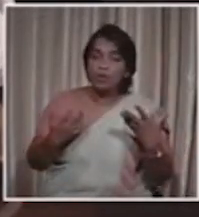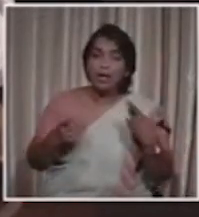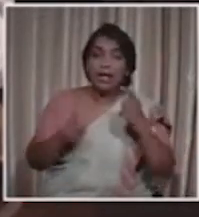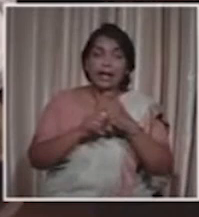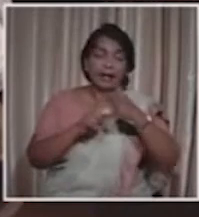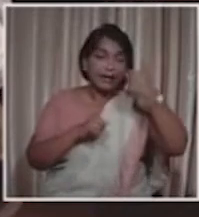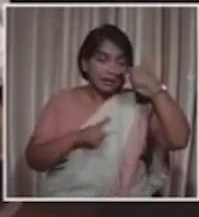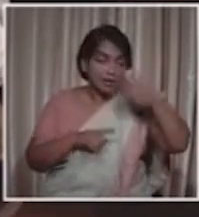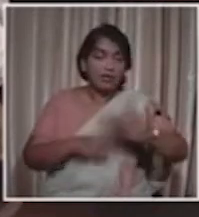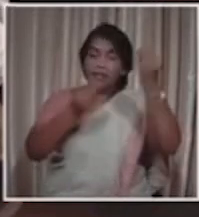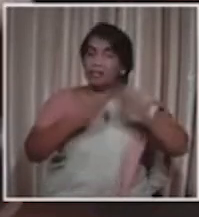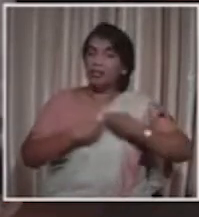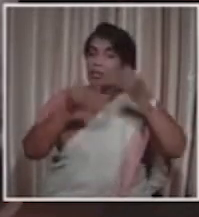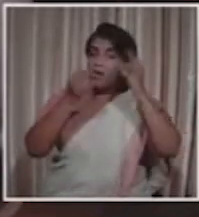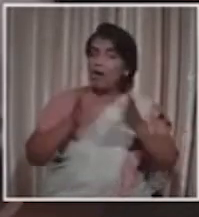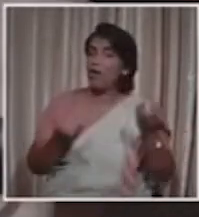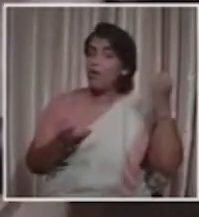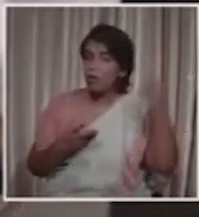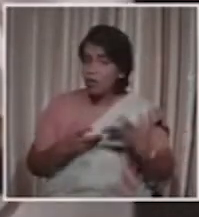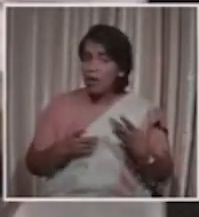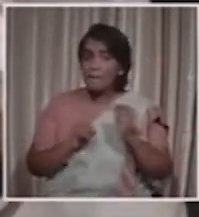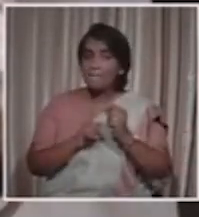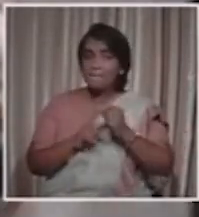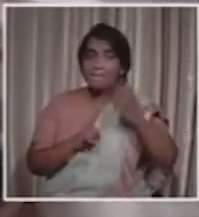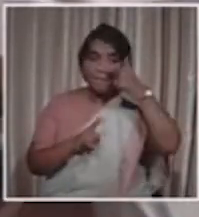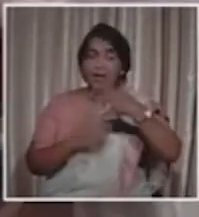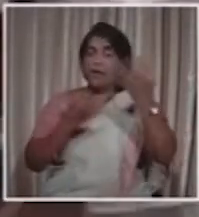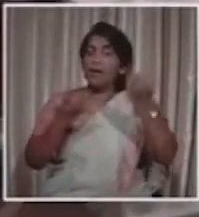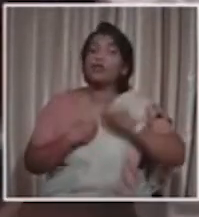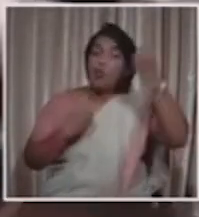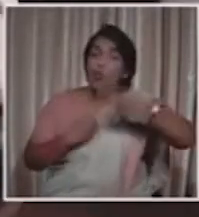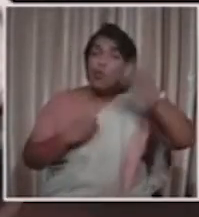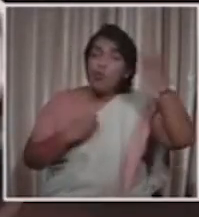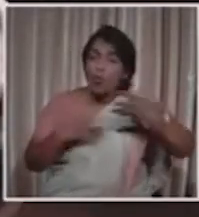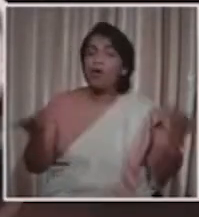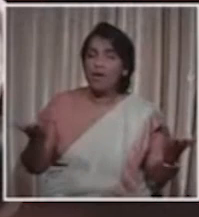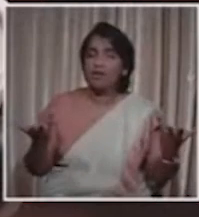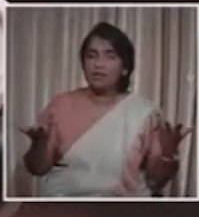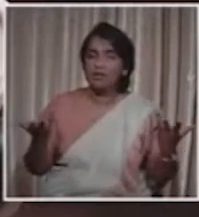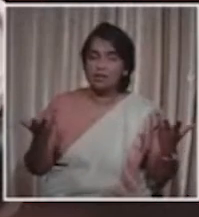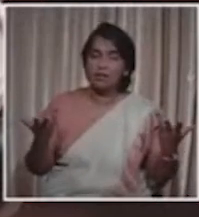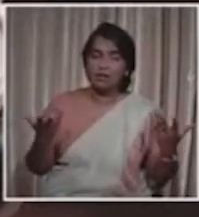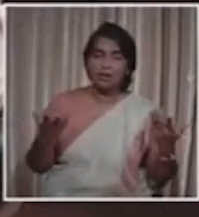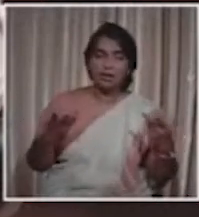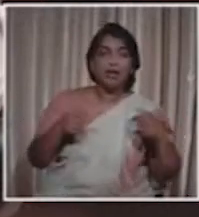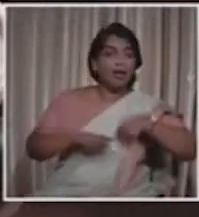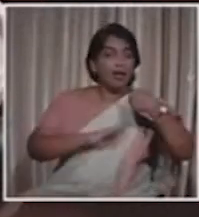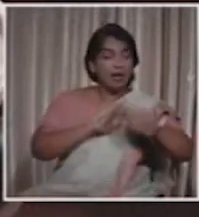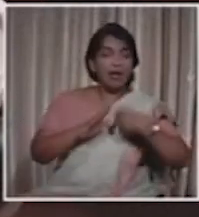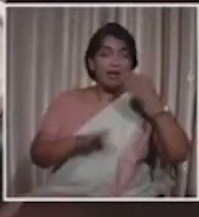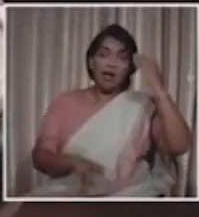ටික ලැබෙන්නේ? හරියට කවදද පෙට්‍රල් ටික ලැබෙන්නේ? කවදද භූමි තෙල් ටික ලැබෙන්නේ? කවදද මේ රටේ